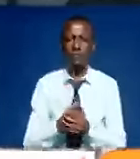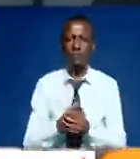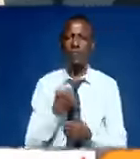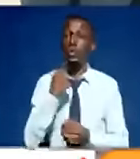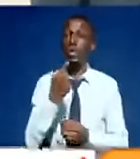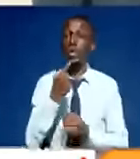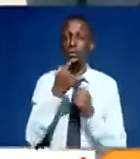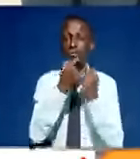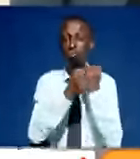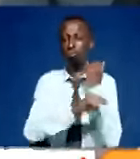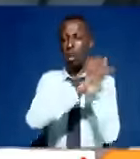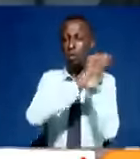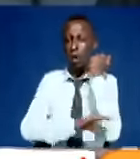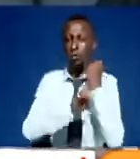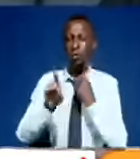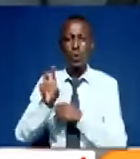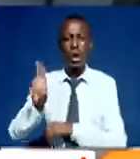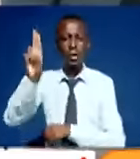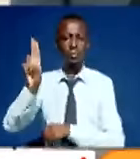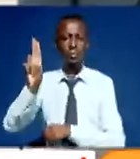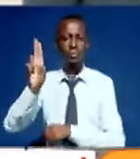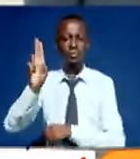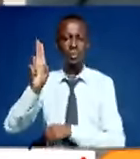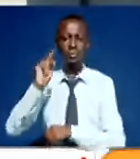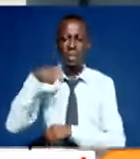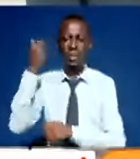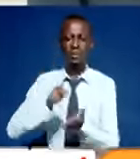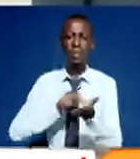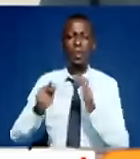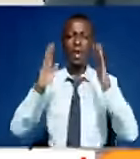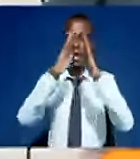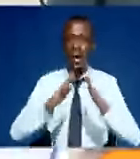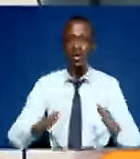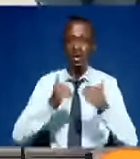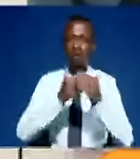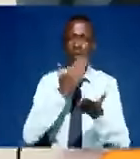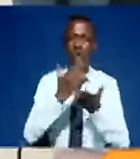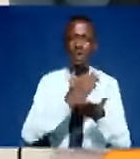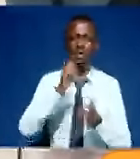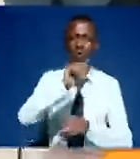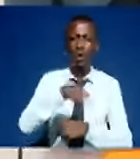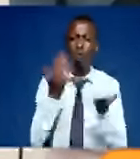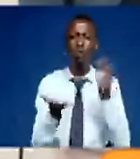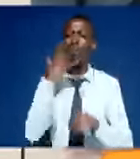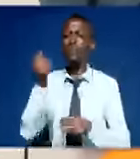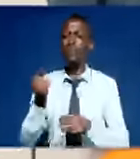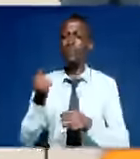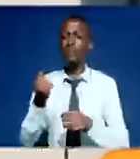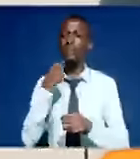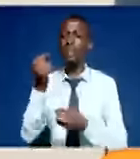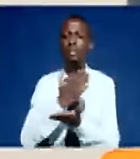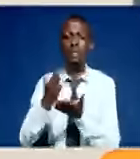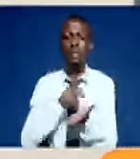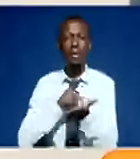up. Mimi unanitoa kwa maisha ya kulipa nyumba 1,000 ama 500, unaanza kuniambia nilipe kama venye